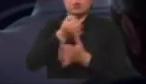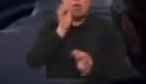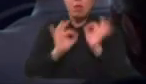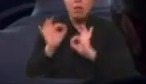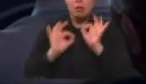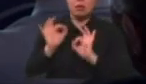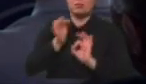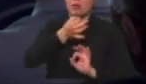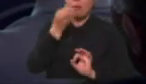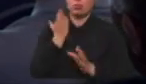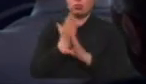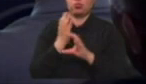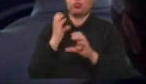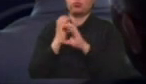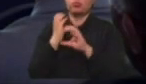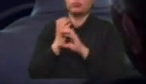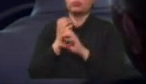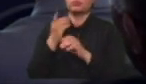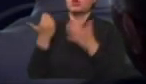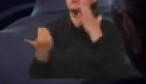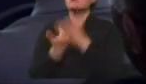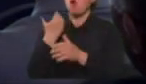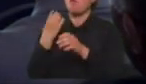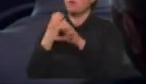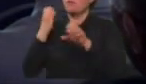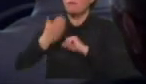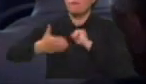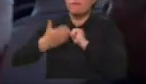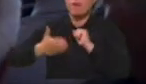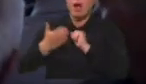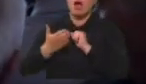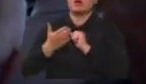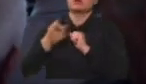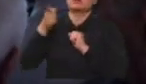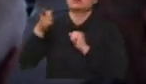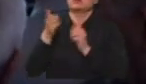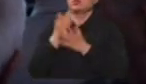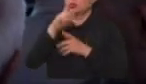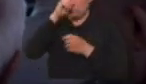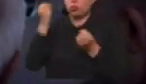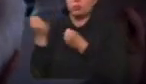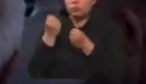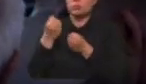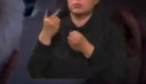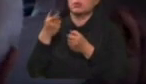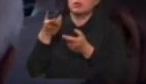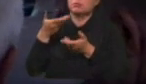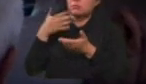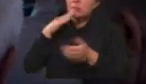są to, no, jest to, to nowy tabor i tak jak możemy zauważyć, przewoźnicy inwestują,